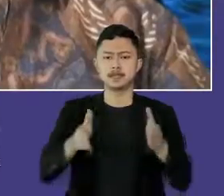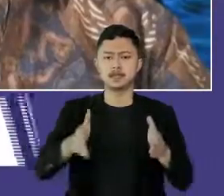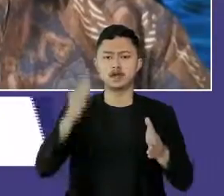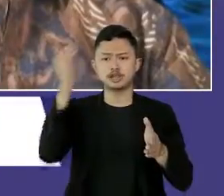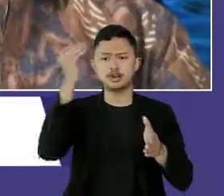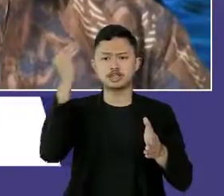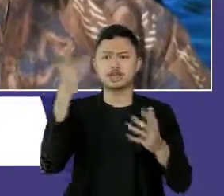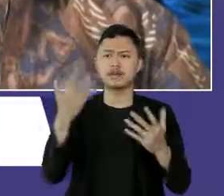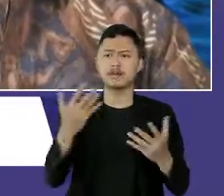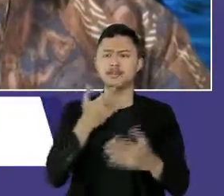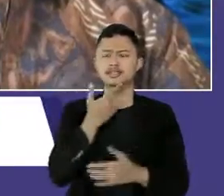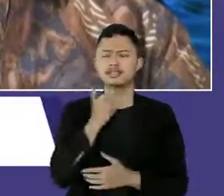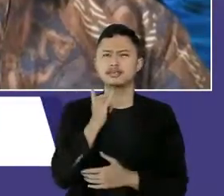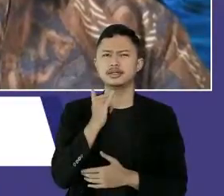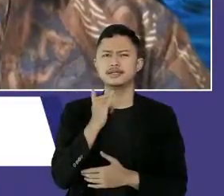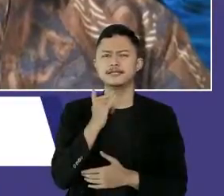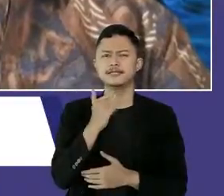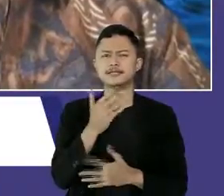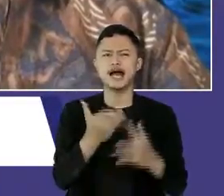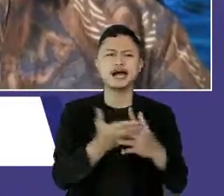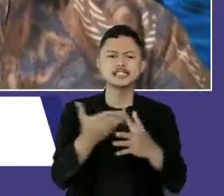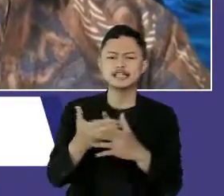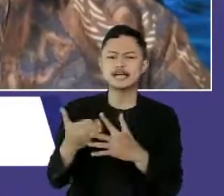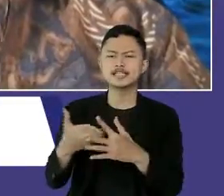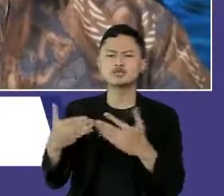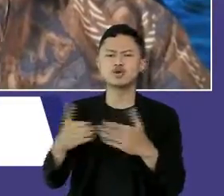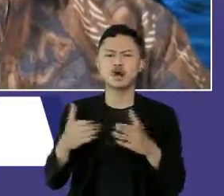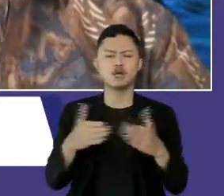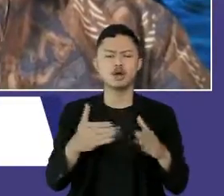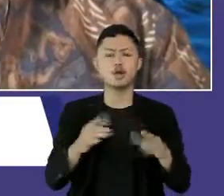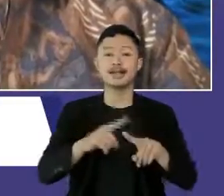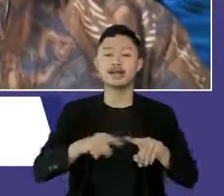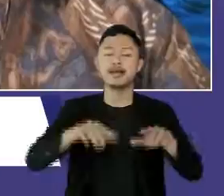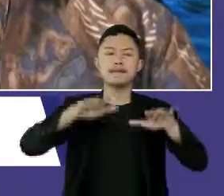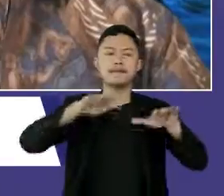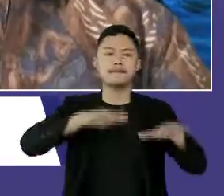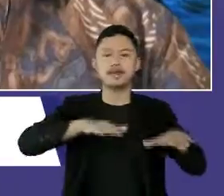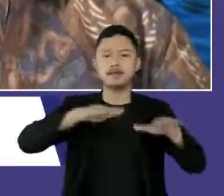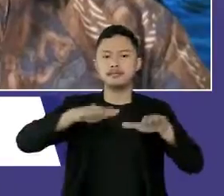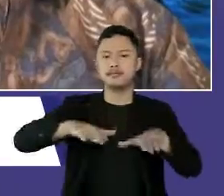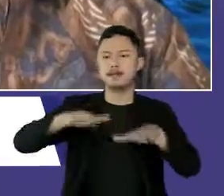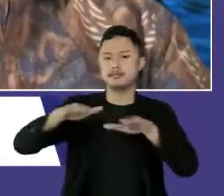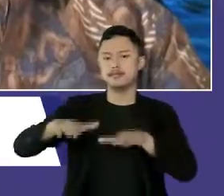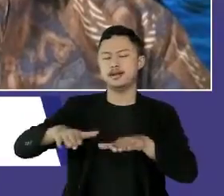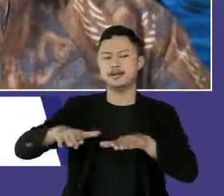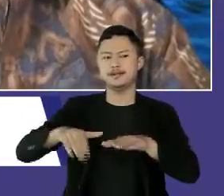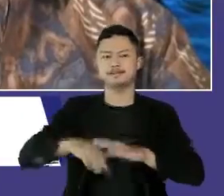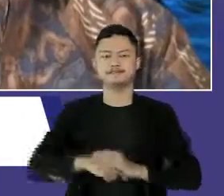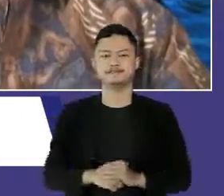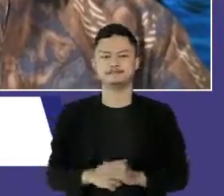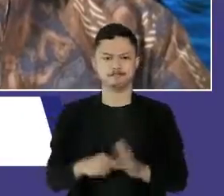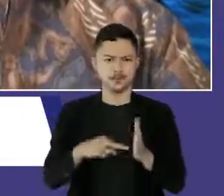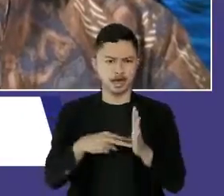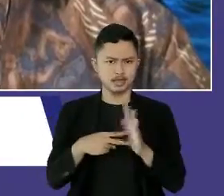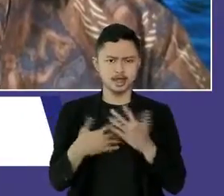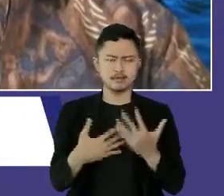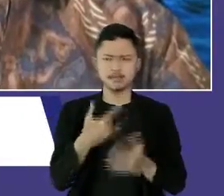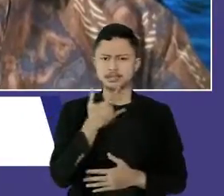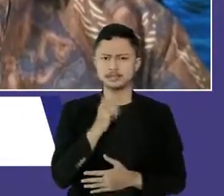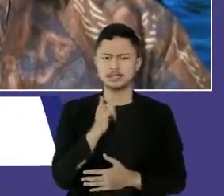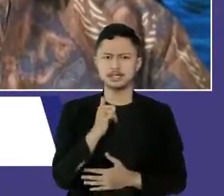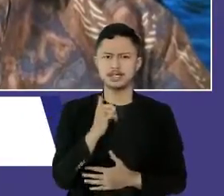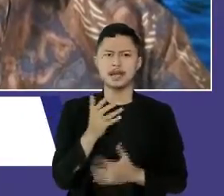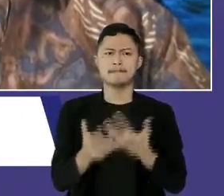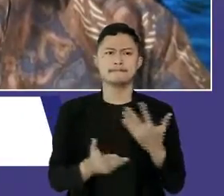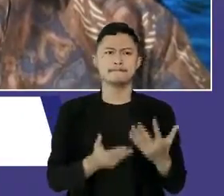pariwisata, kemudian keran wisata ini bisa dibuka, tapi tentu saja pelan-pelan. Nah, ini kan nanti kan berarti pelan-pelan, ya tentu